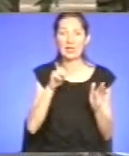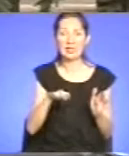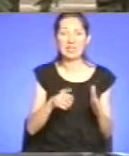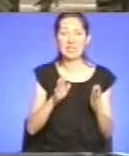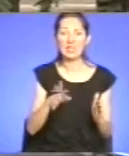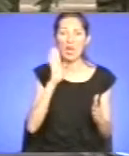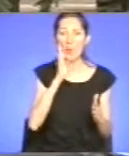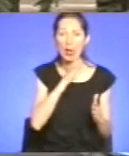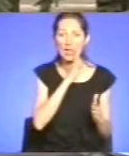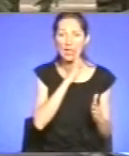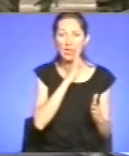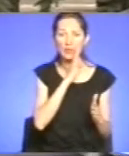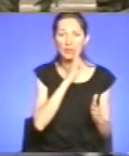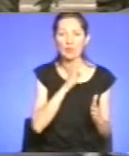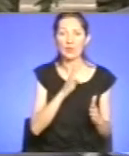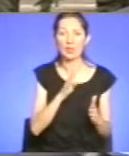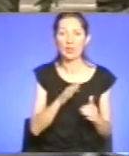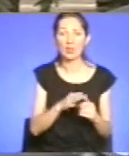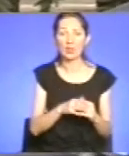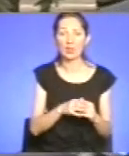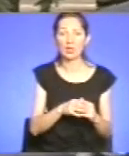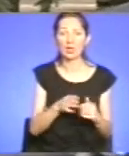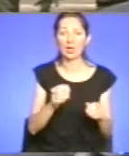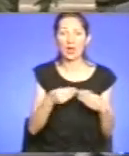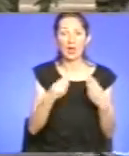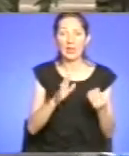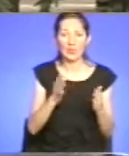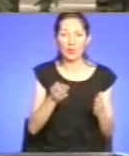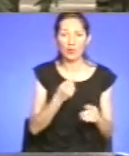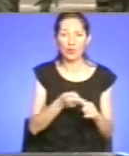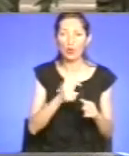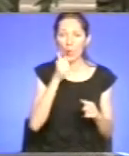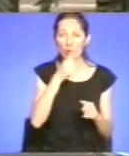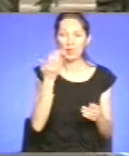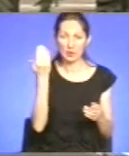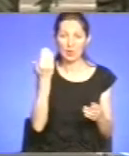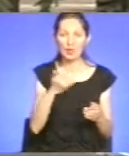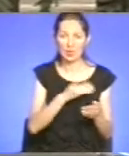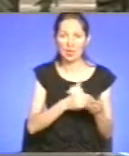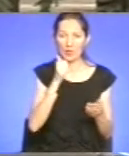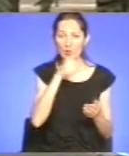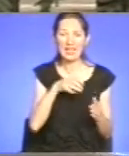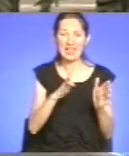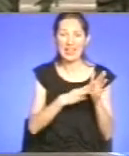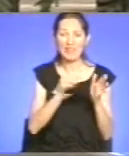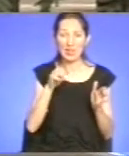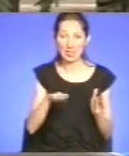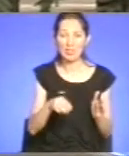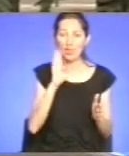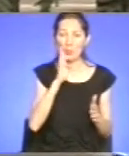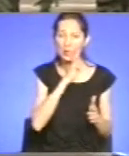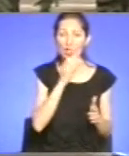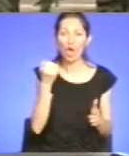матерів ми вручено не в цьому році, а за останні роки вручили 9 тисячам матерям-героїням. А чим це не